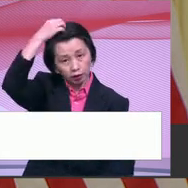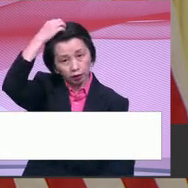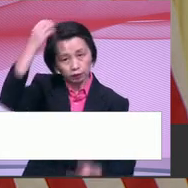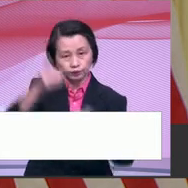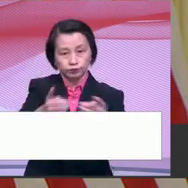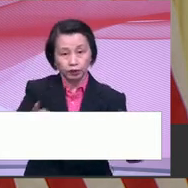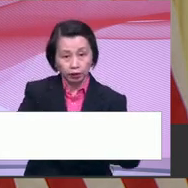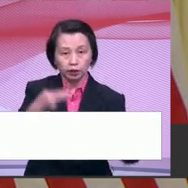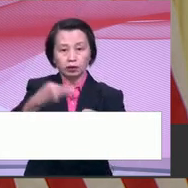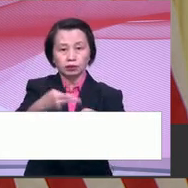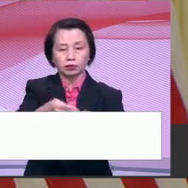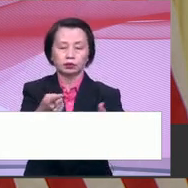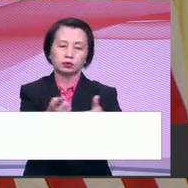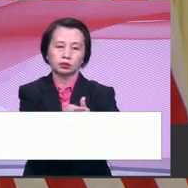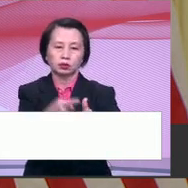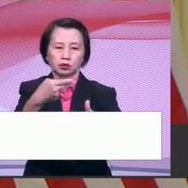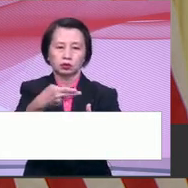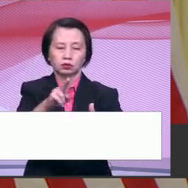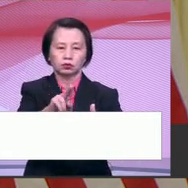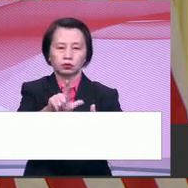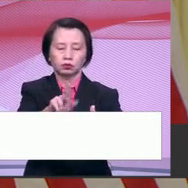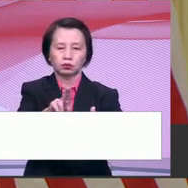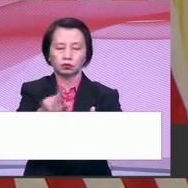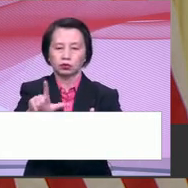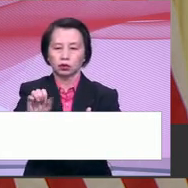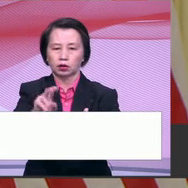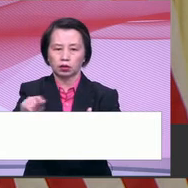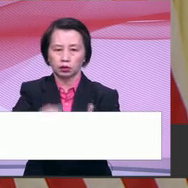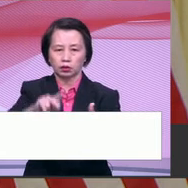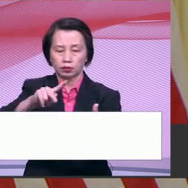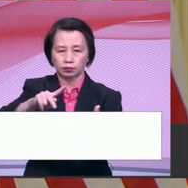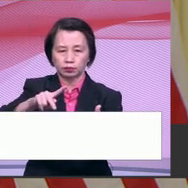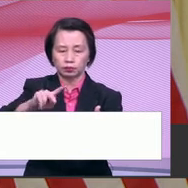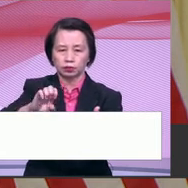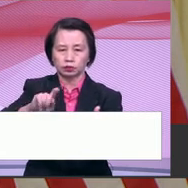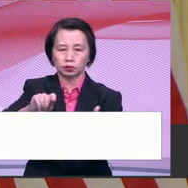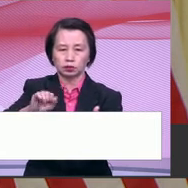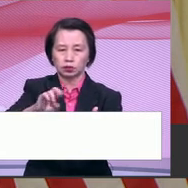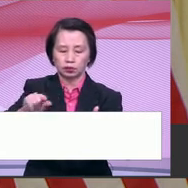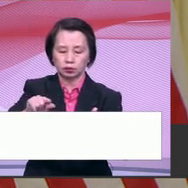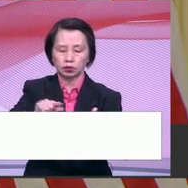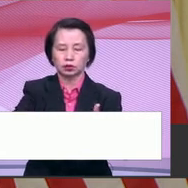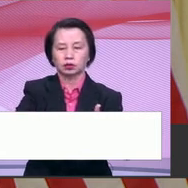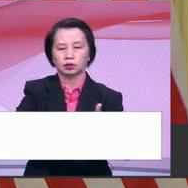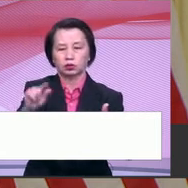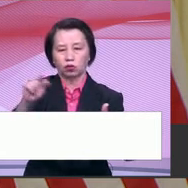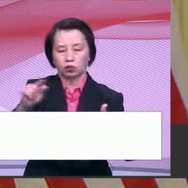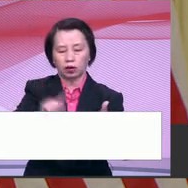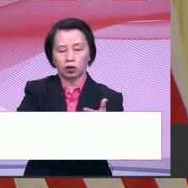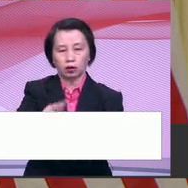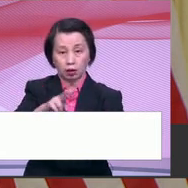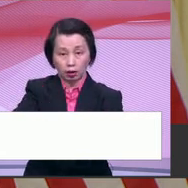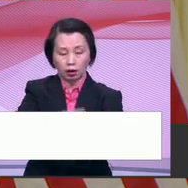Daerah-daerah berikut adalah Hulu Langat, Petaling, Gombak,